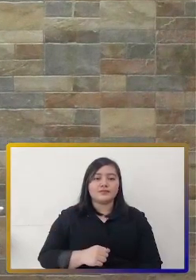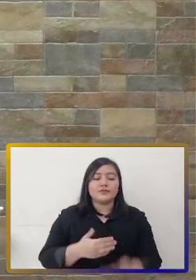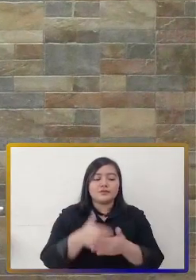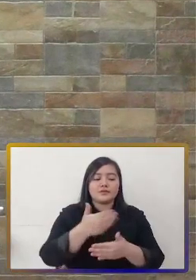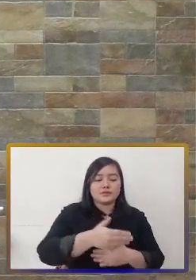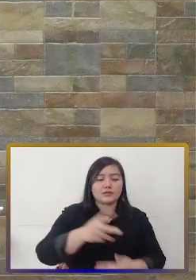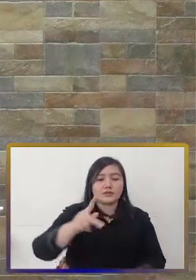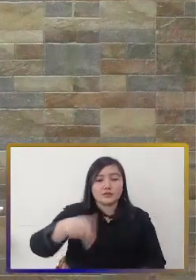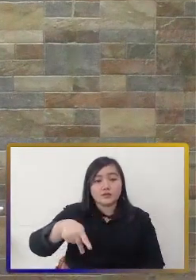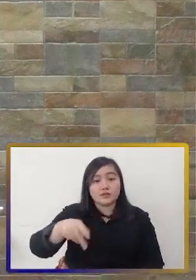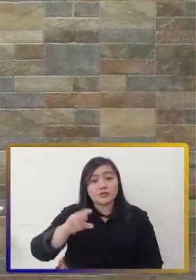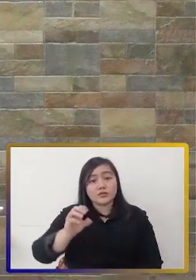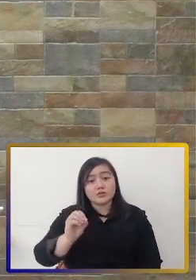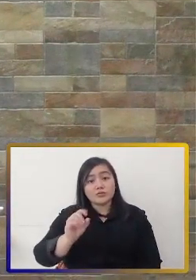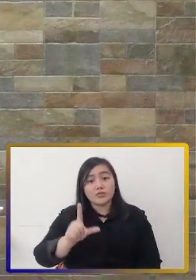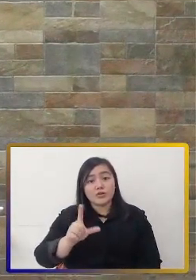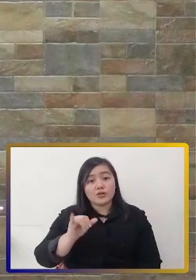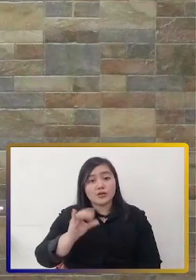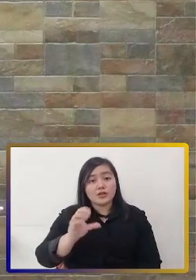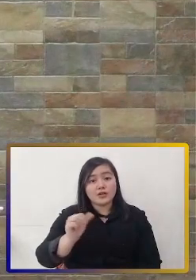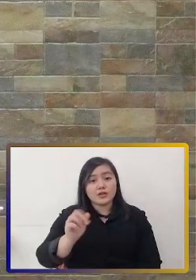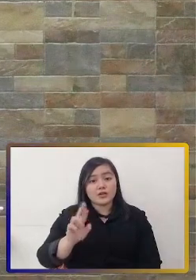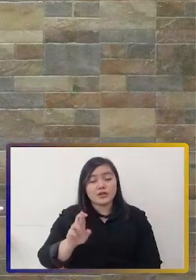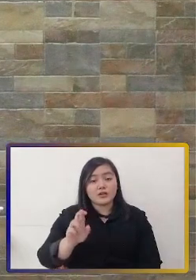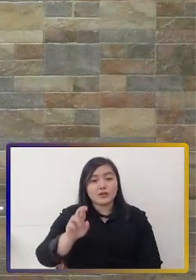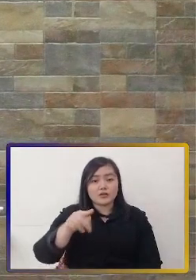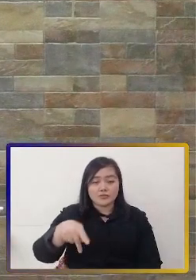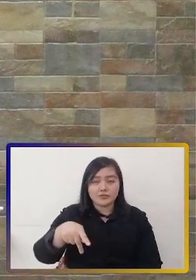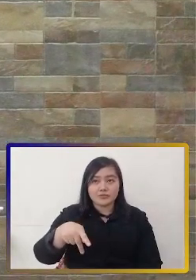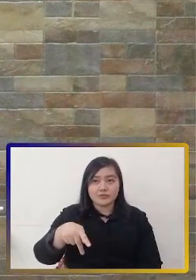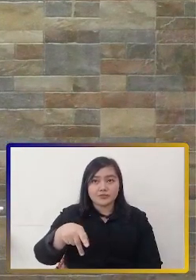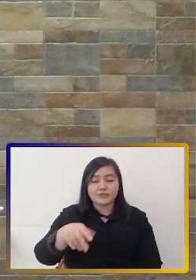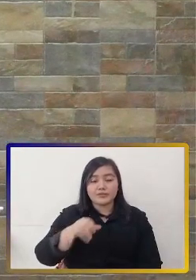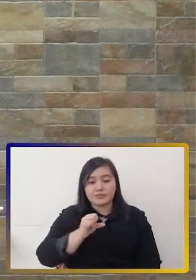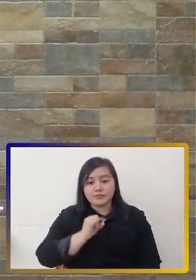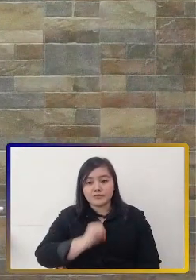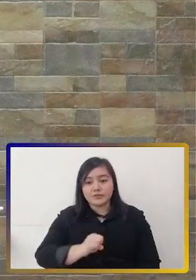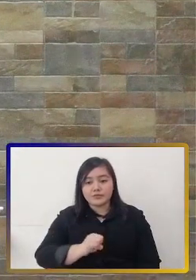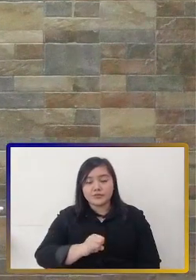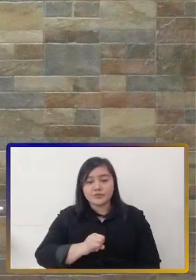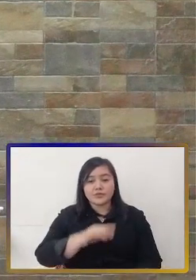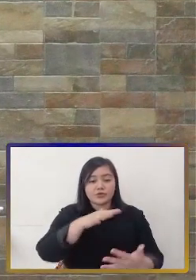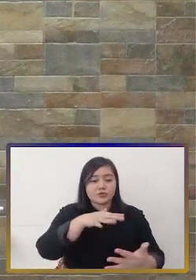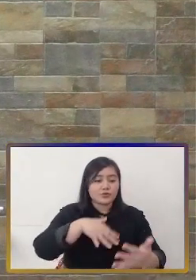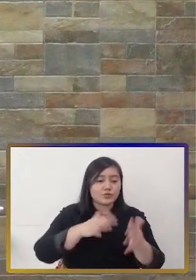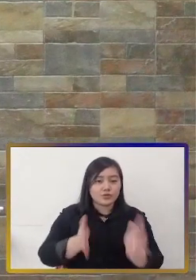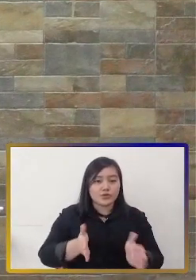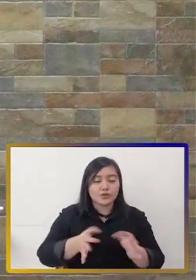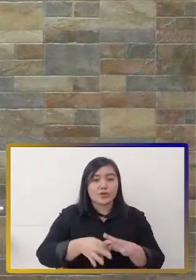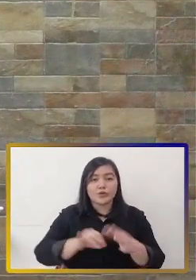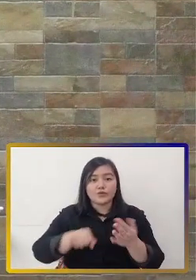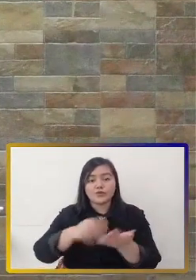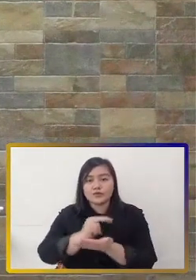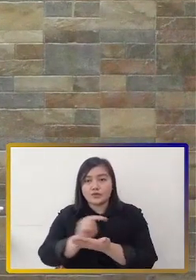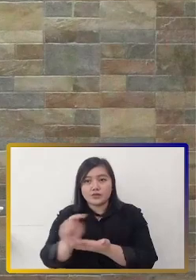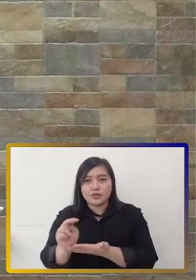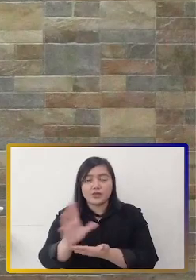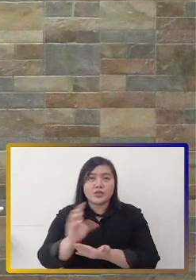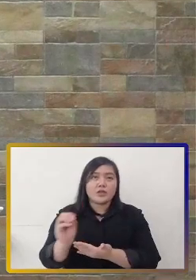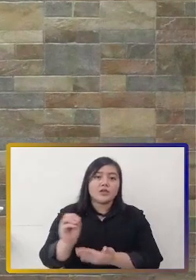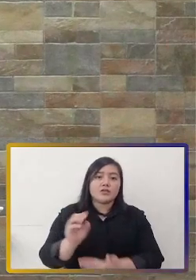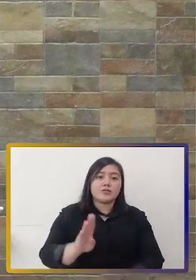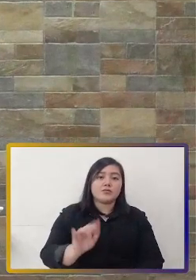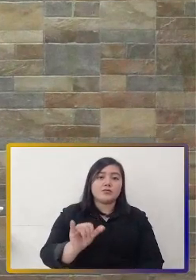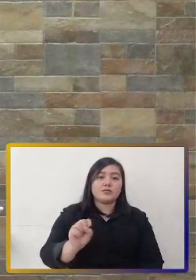Alright? Sino naman po si Polycarp? Si Polycarp po is a pupil of John and bishop of the